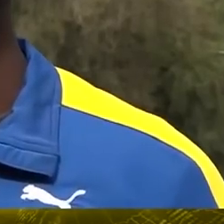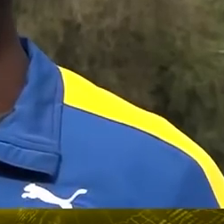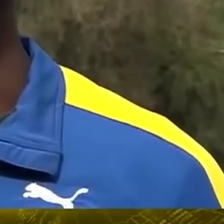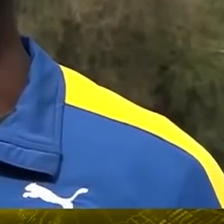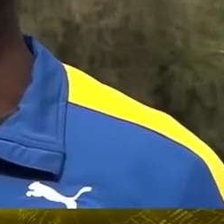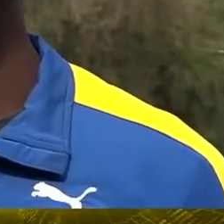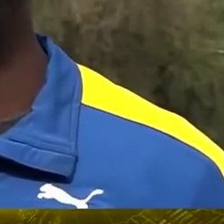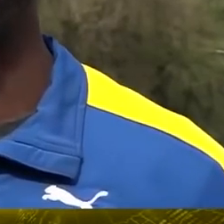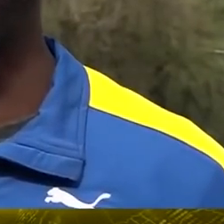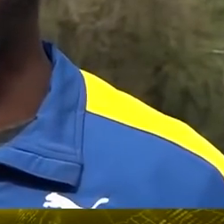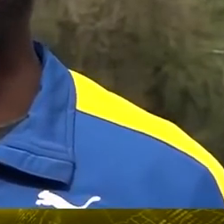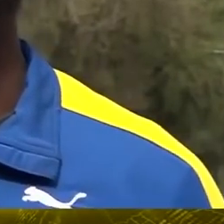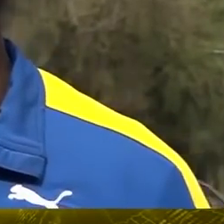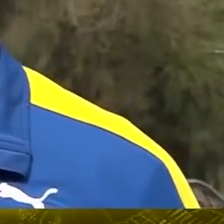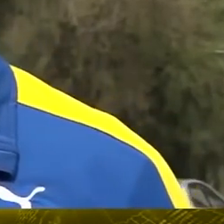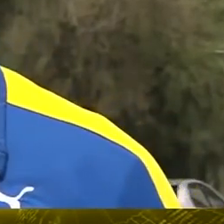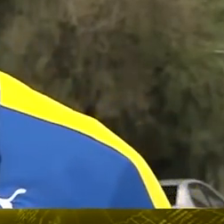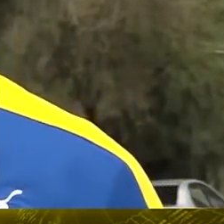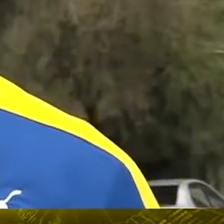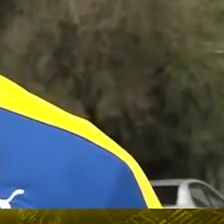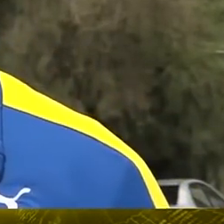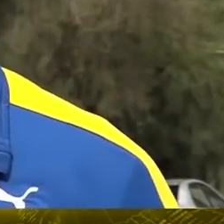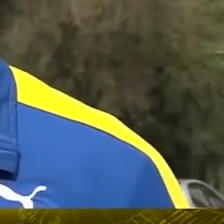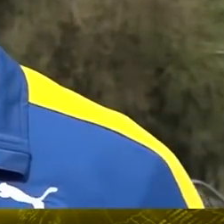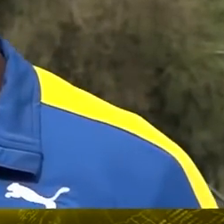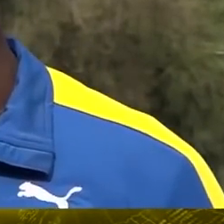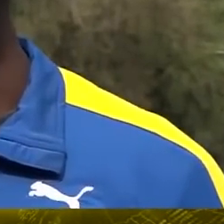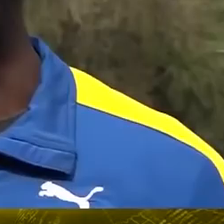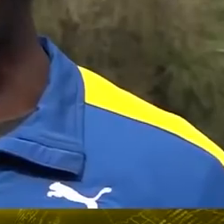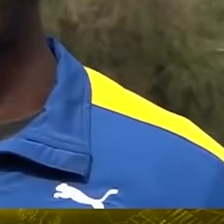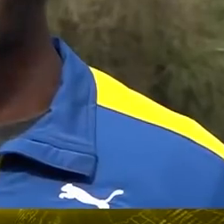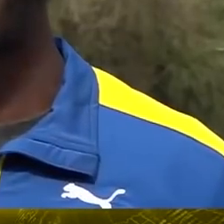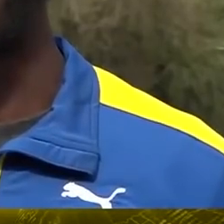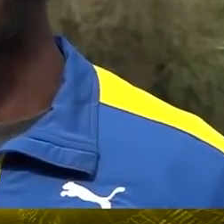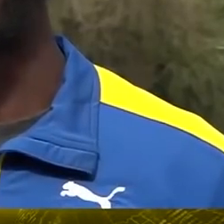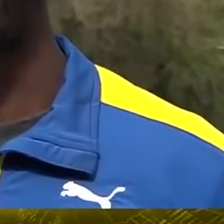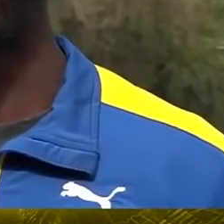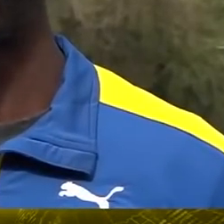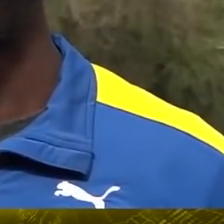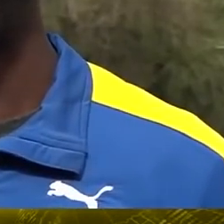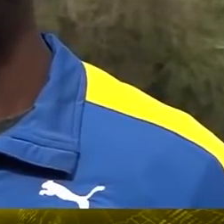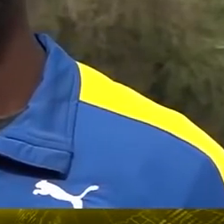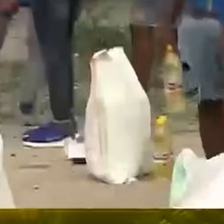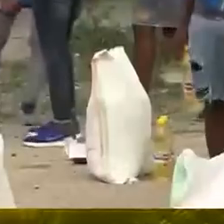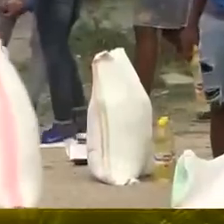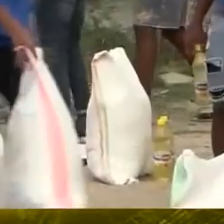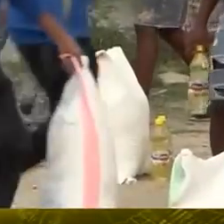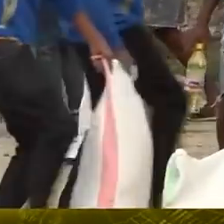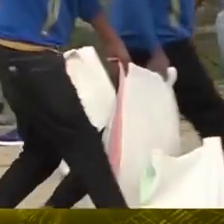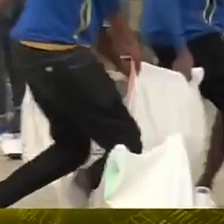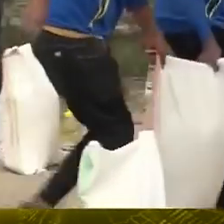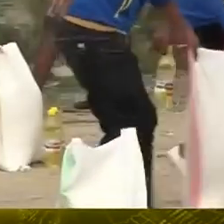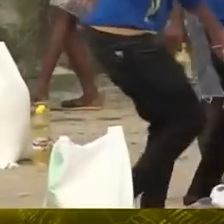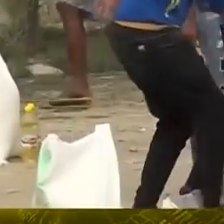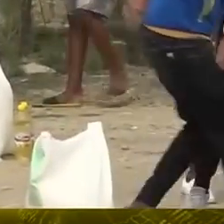أنت نازل على تشجرو بزح نجار أنت زقبر حماني ياو نحنا نلكم إنتربرايز تجاوت